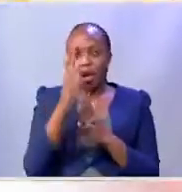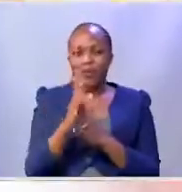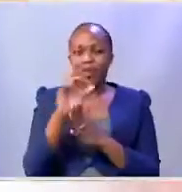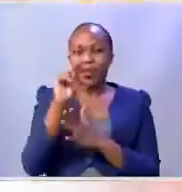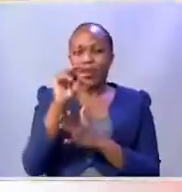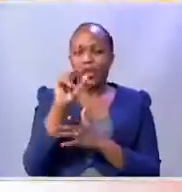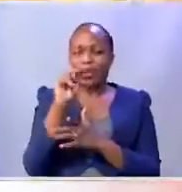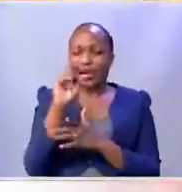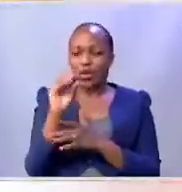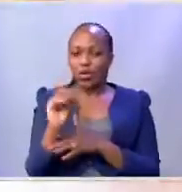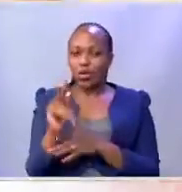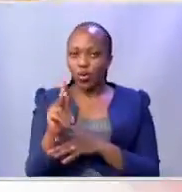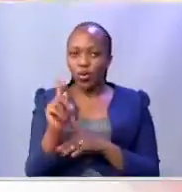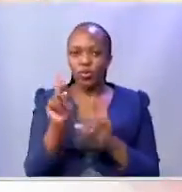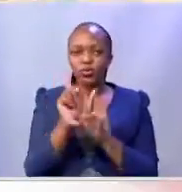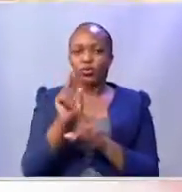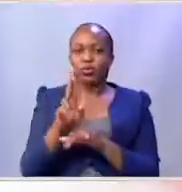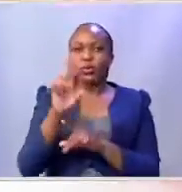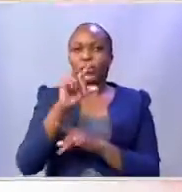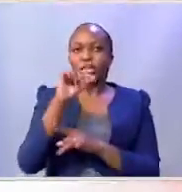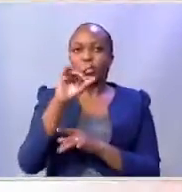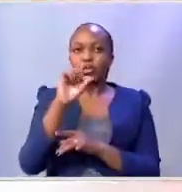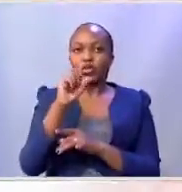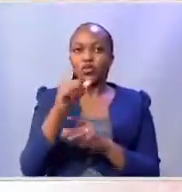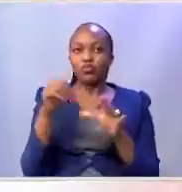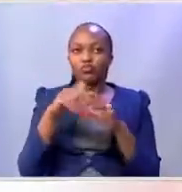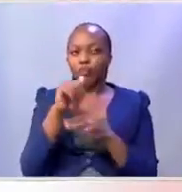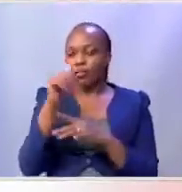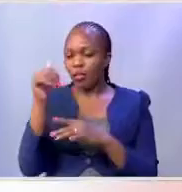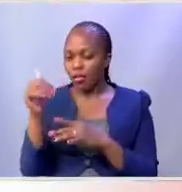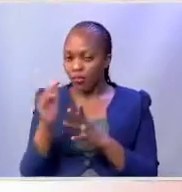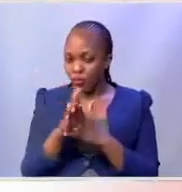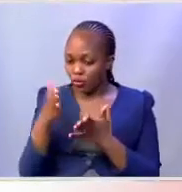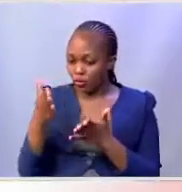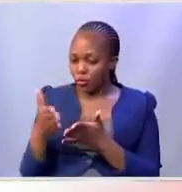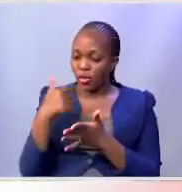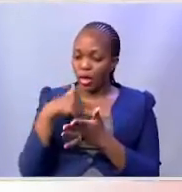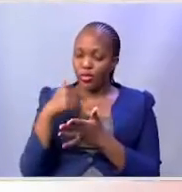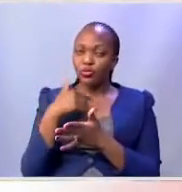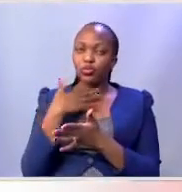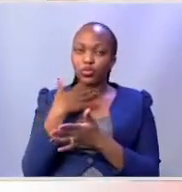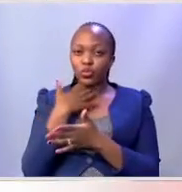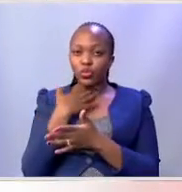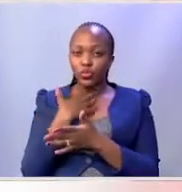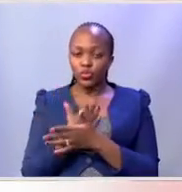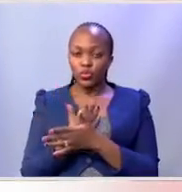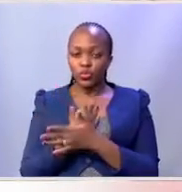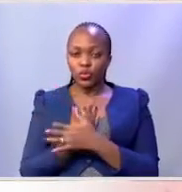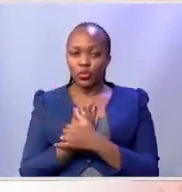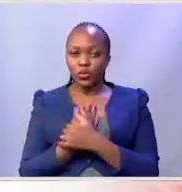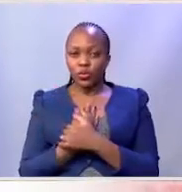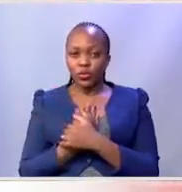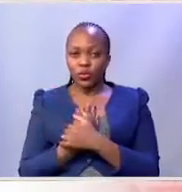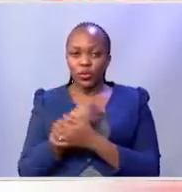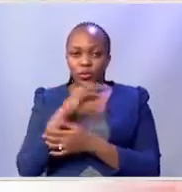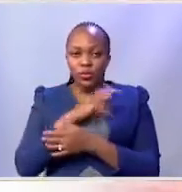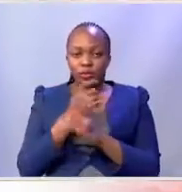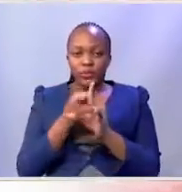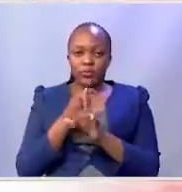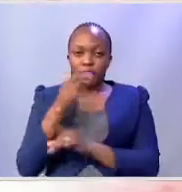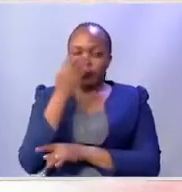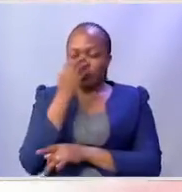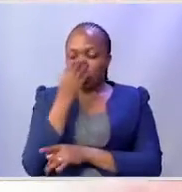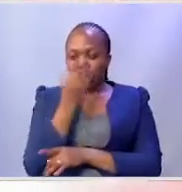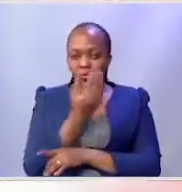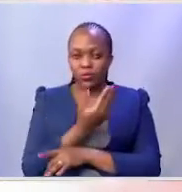Gishu's Jackson Mandago, among others. Sisi leo tunataka faida yetu katika serikali ya William Samoei Ruto.